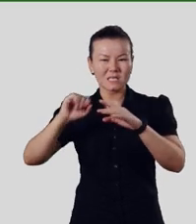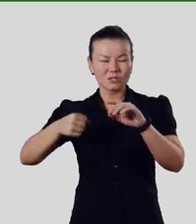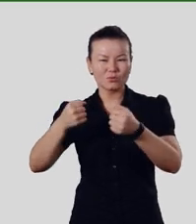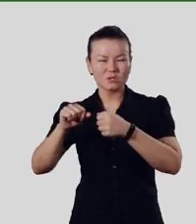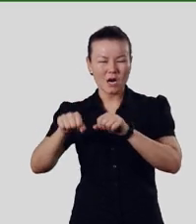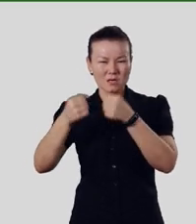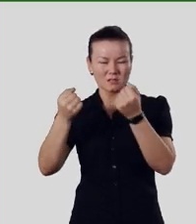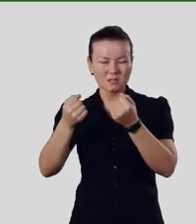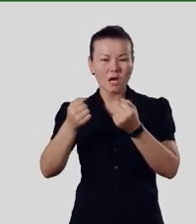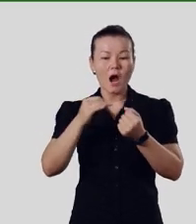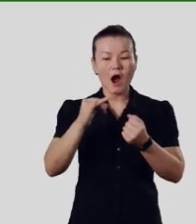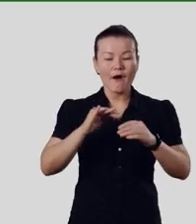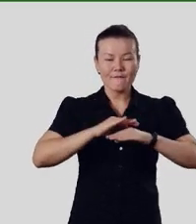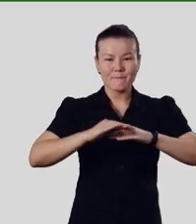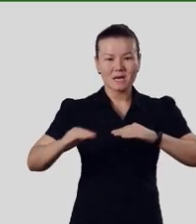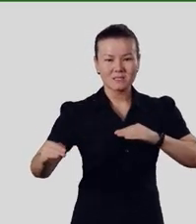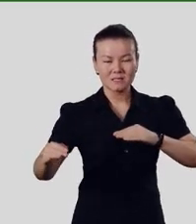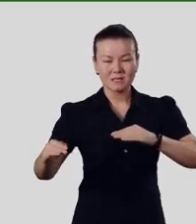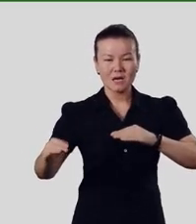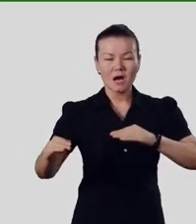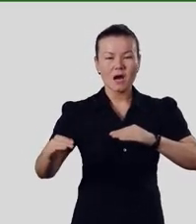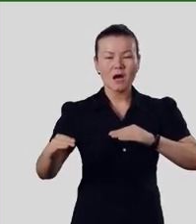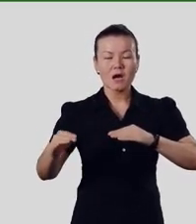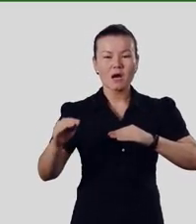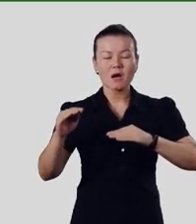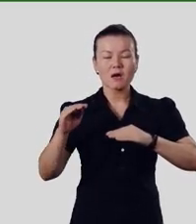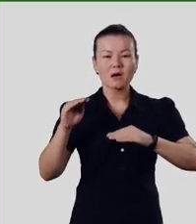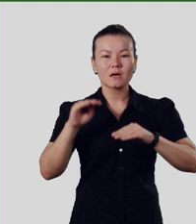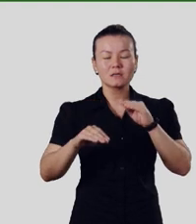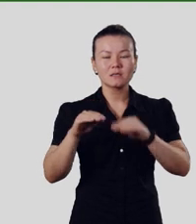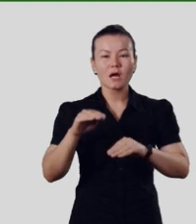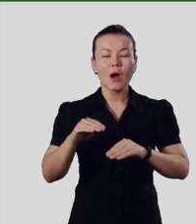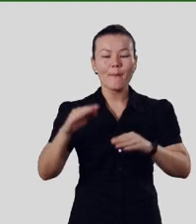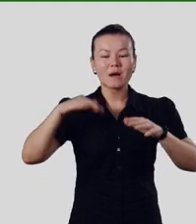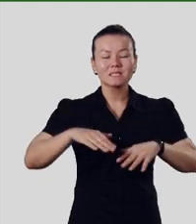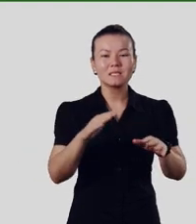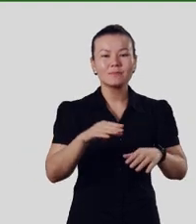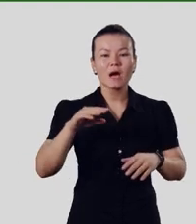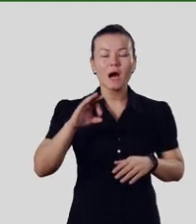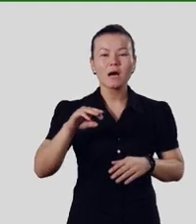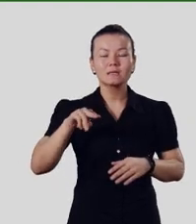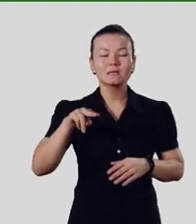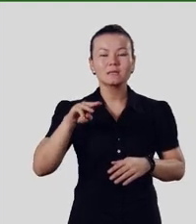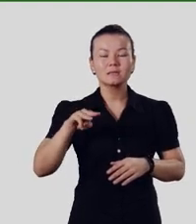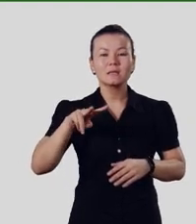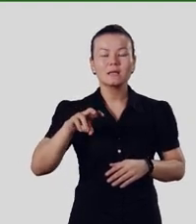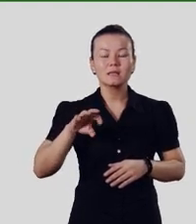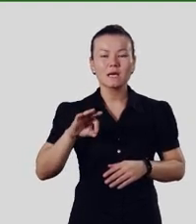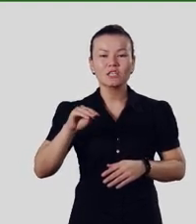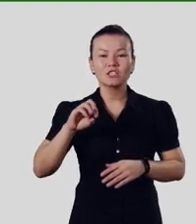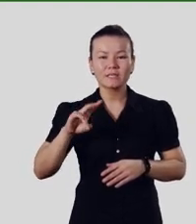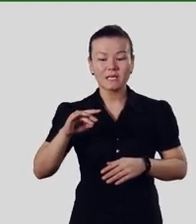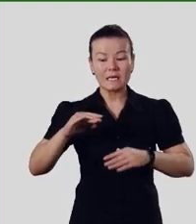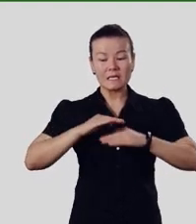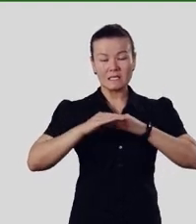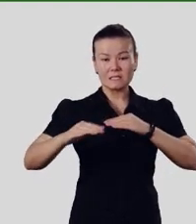впадины заполнялись континентальными и морскими отложениями. Рельеф выравнивался.